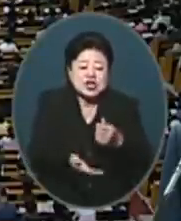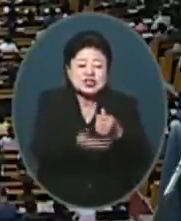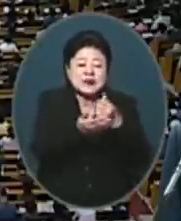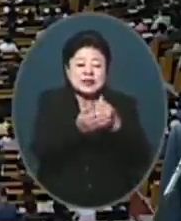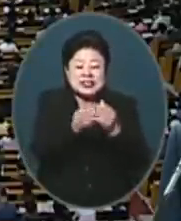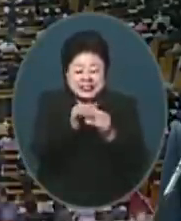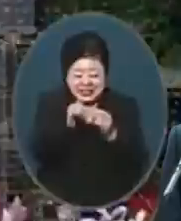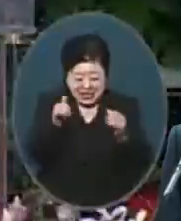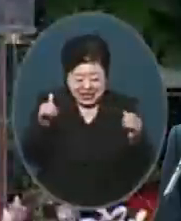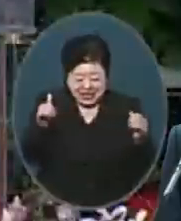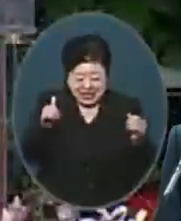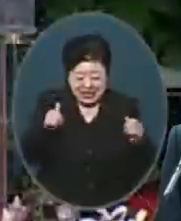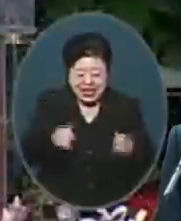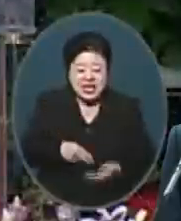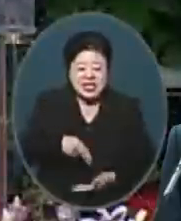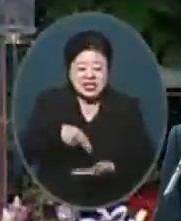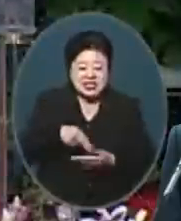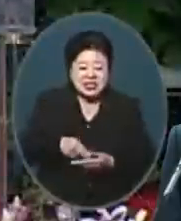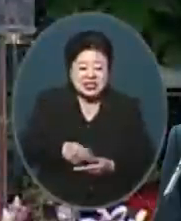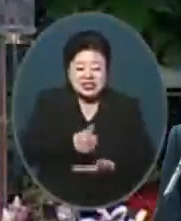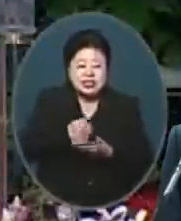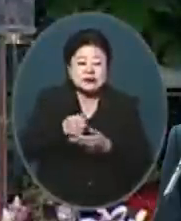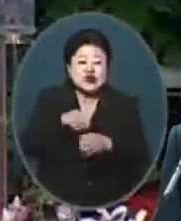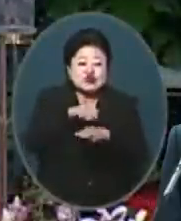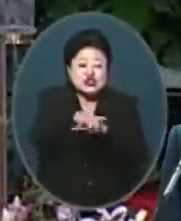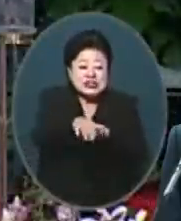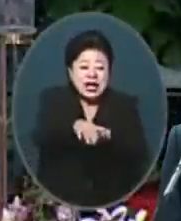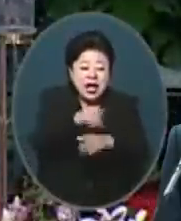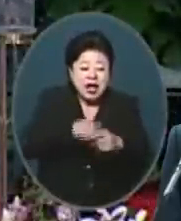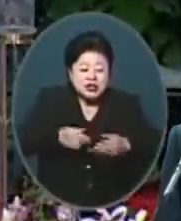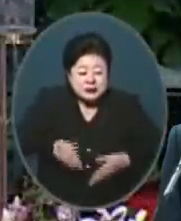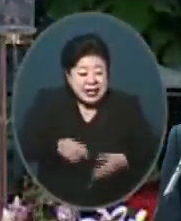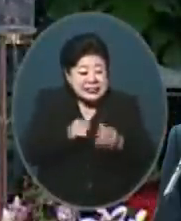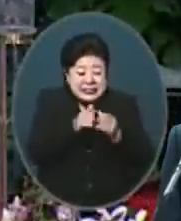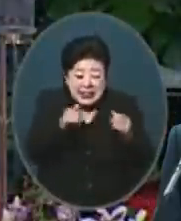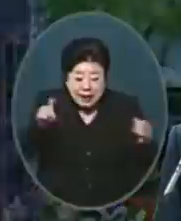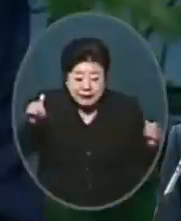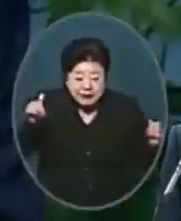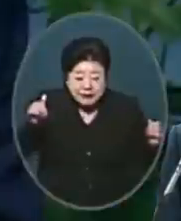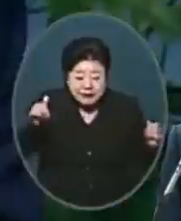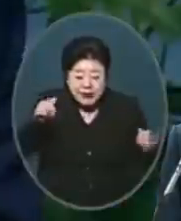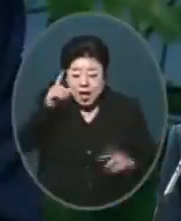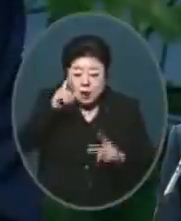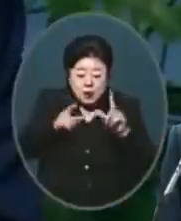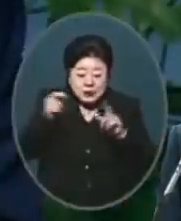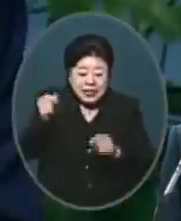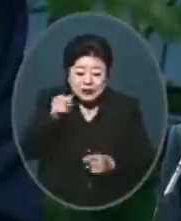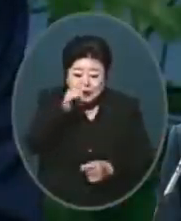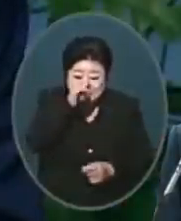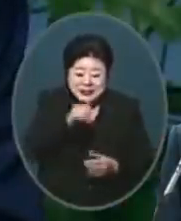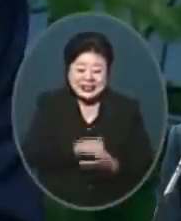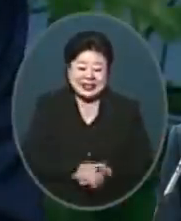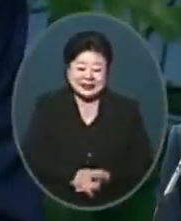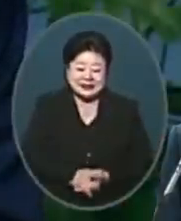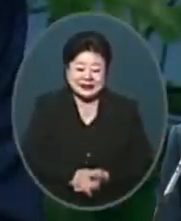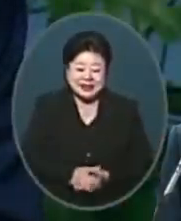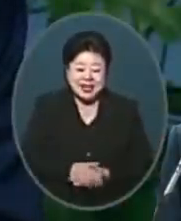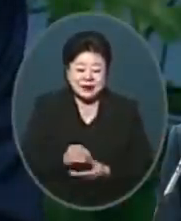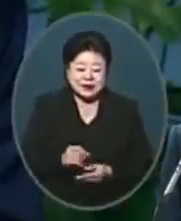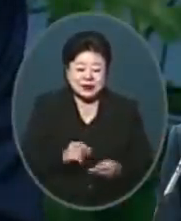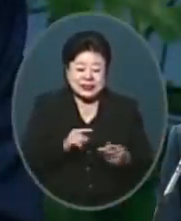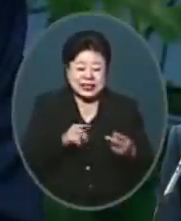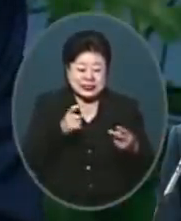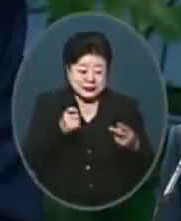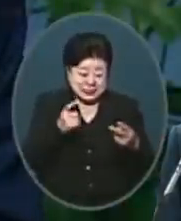자, 신본주의자, 거듭난 자의 자화상을 가지고 있는 것입니다. 에베소